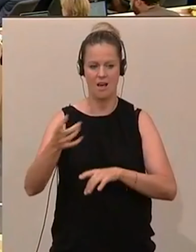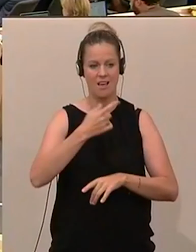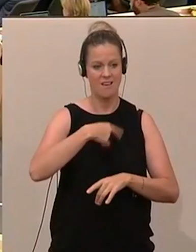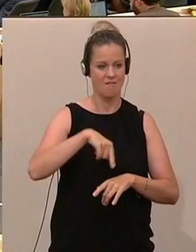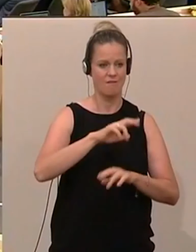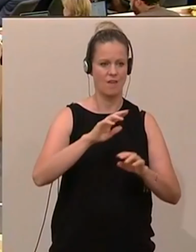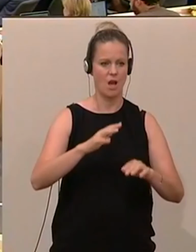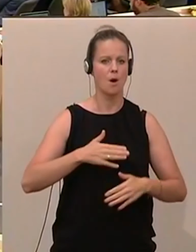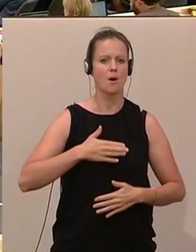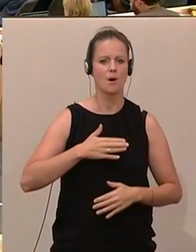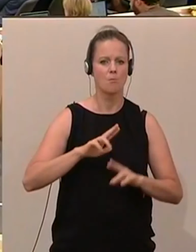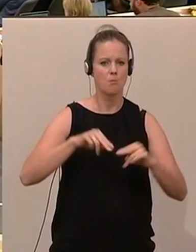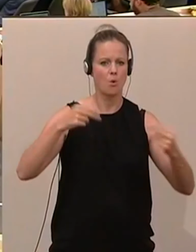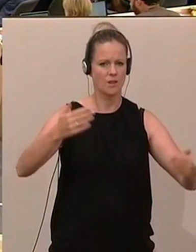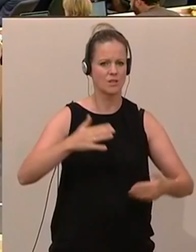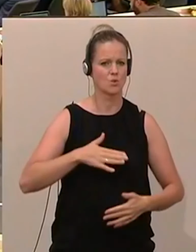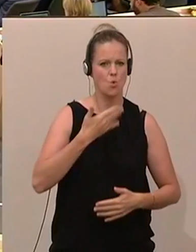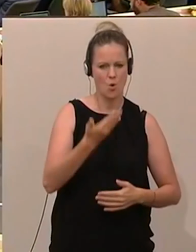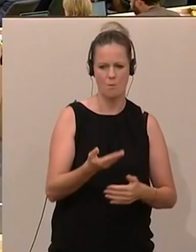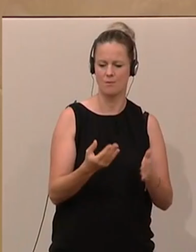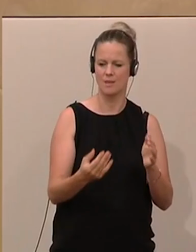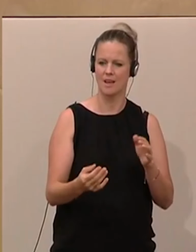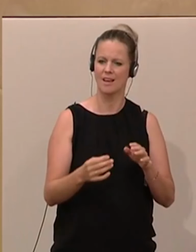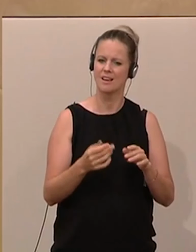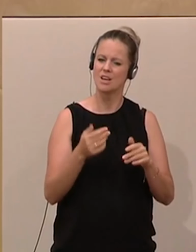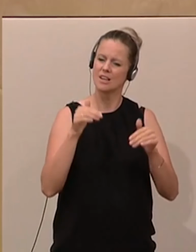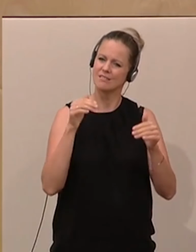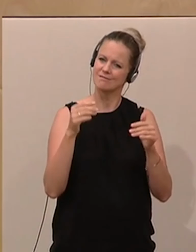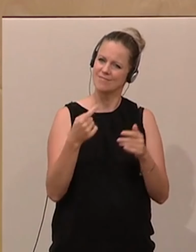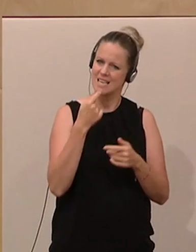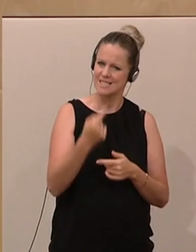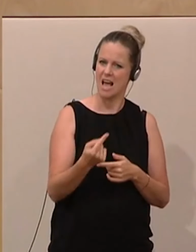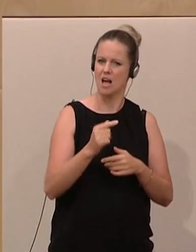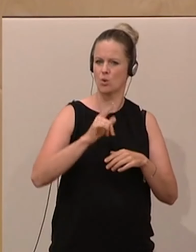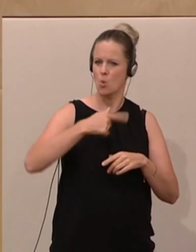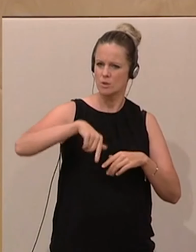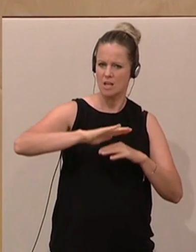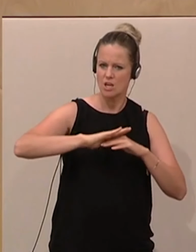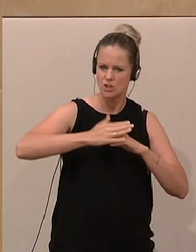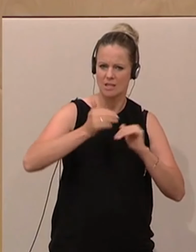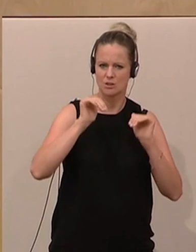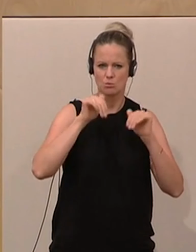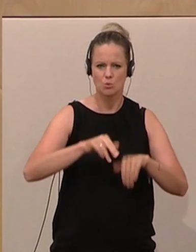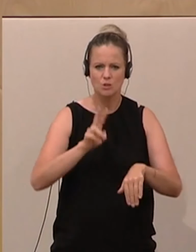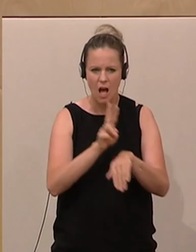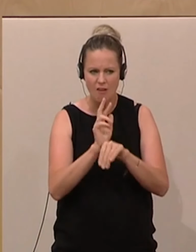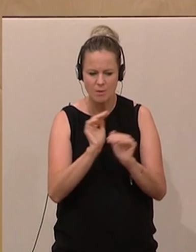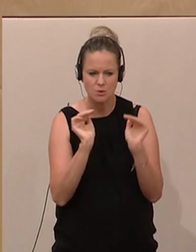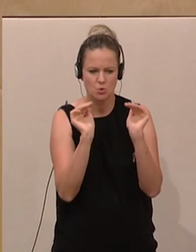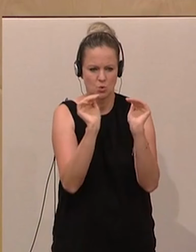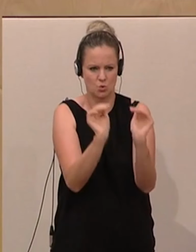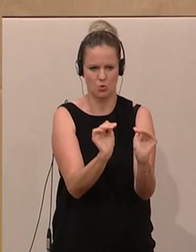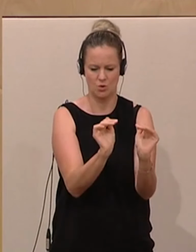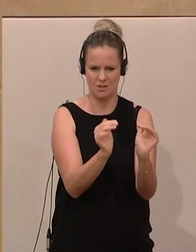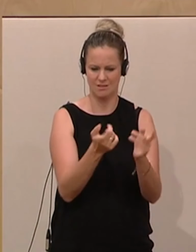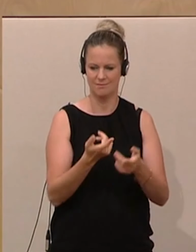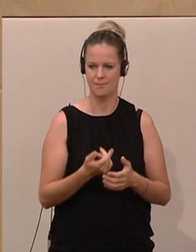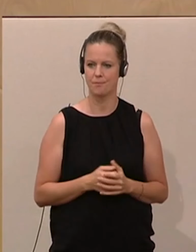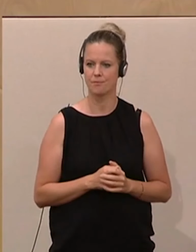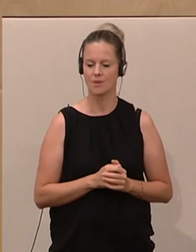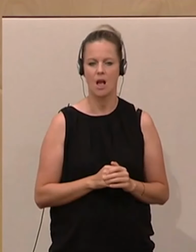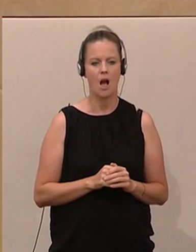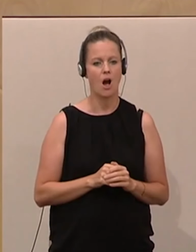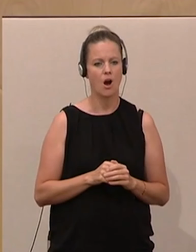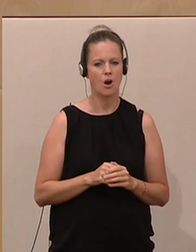haben wir unsere schätze zu hüten und nicht für geschäftemacher zu heben strenge bewirtschaftungsauflagen